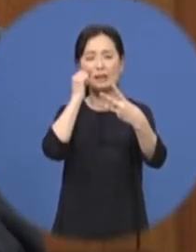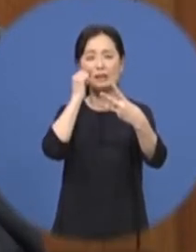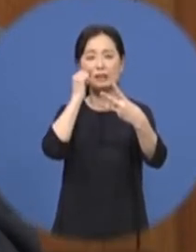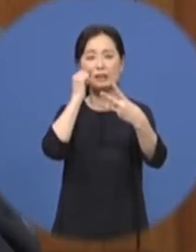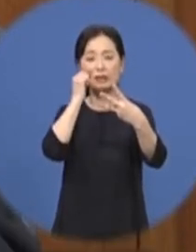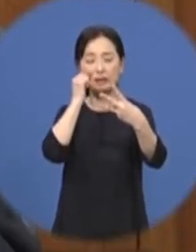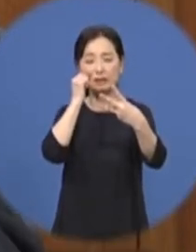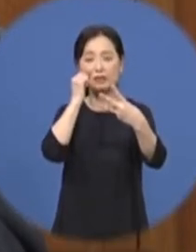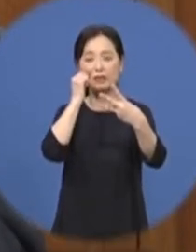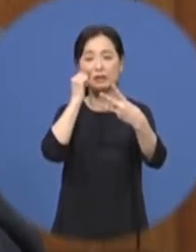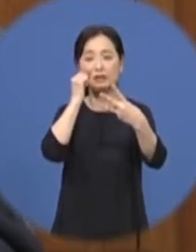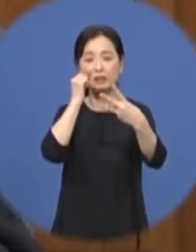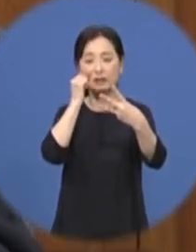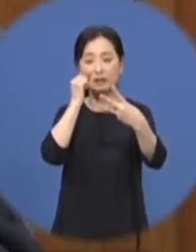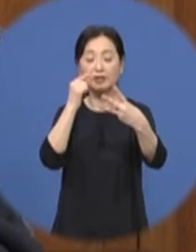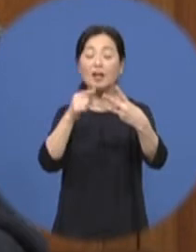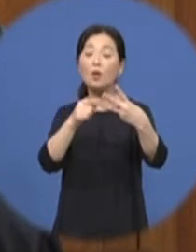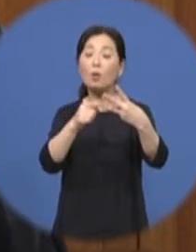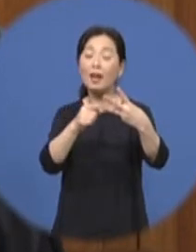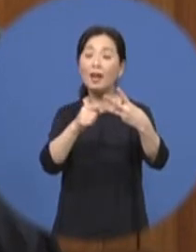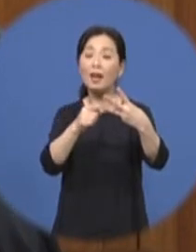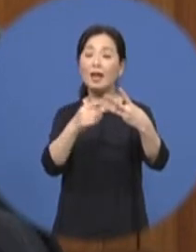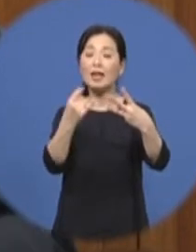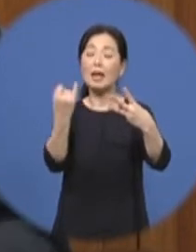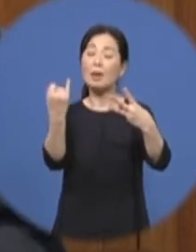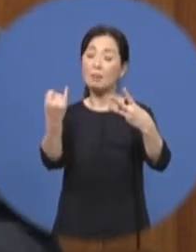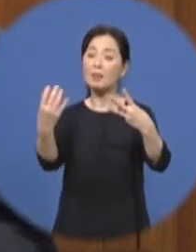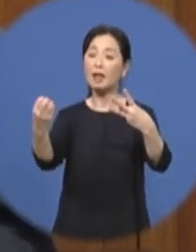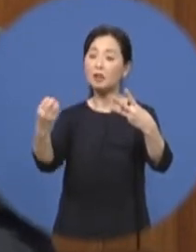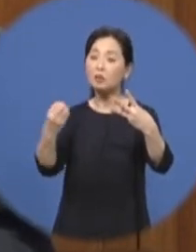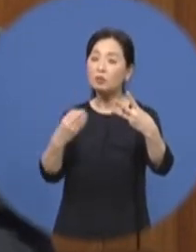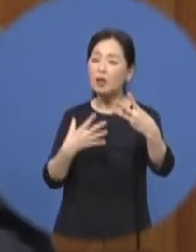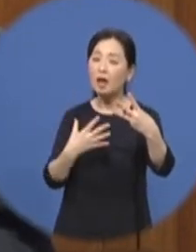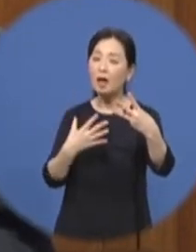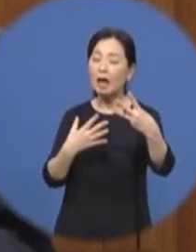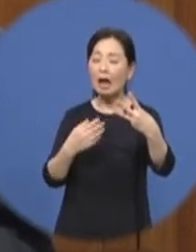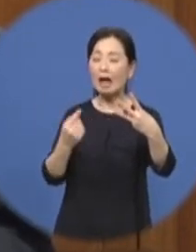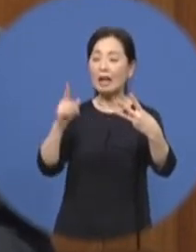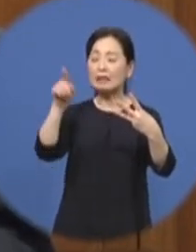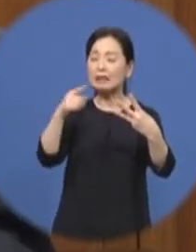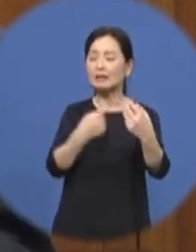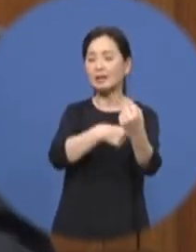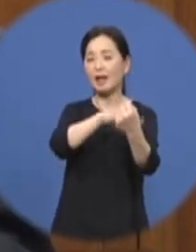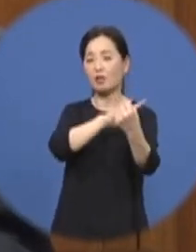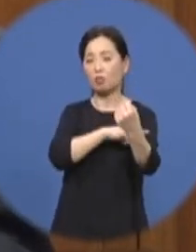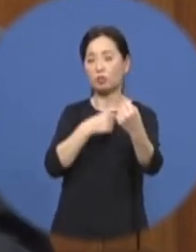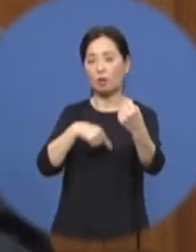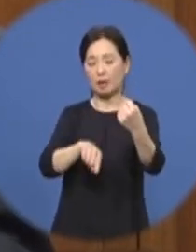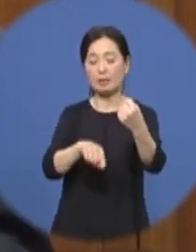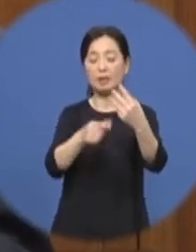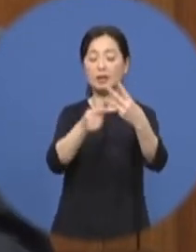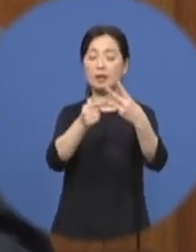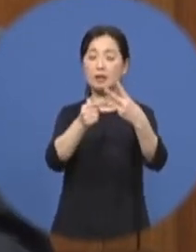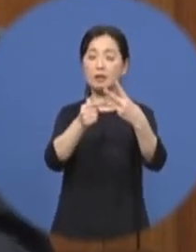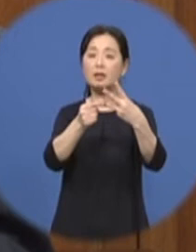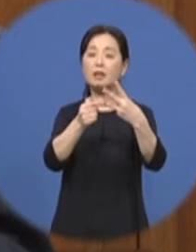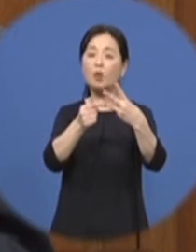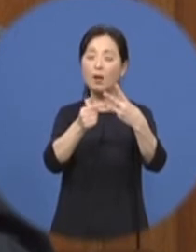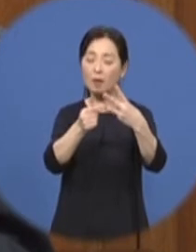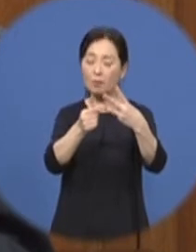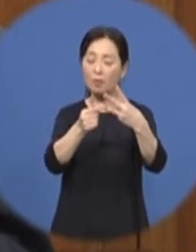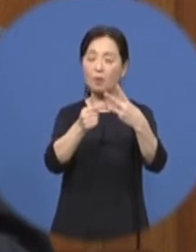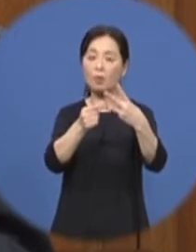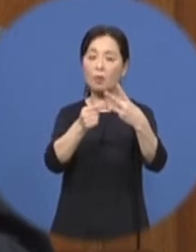それが山上先生がおっしゃった人間力だと思うんですよ。でこれもねよくいろいろ分析